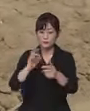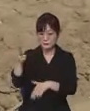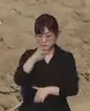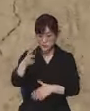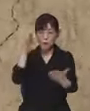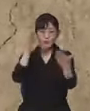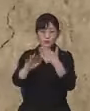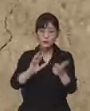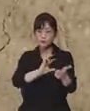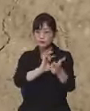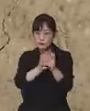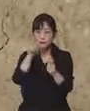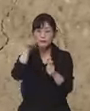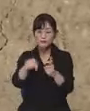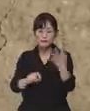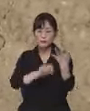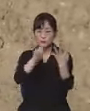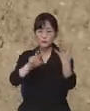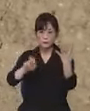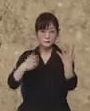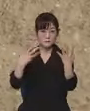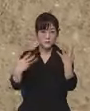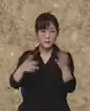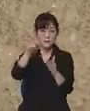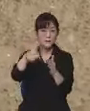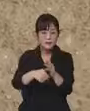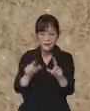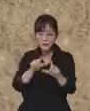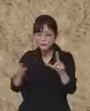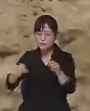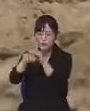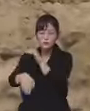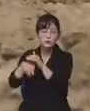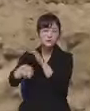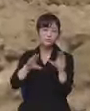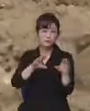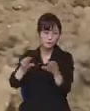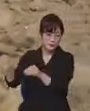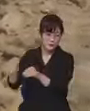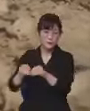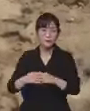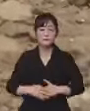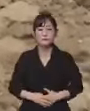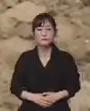지난달 28일에서야 뒤늦게 일부 현장에 대한 공사를 중단했습니다. KBC 구영슬입니다.